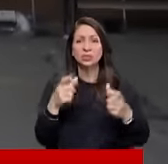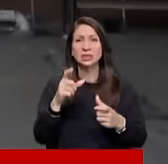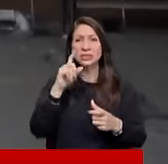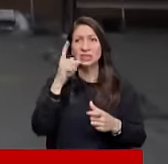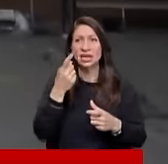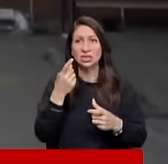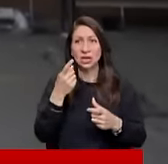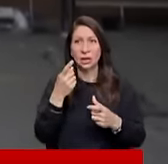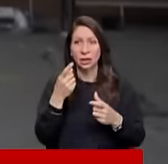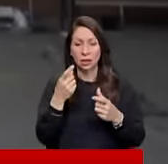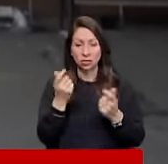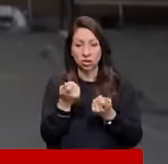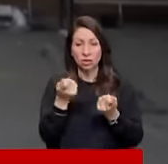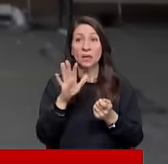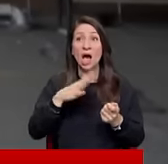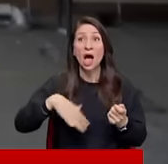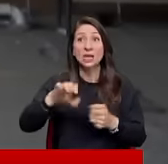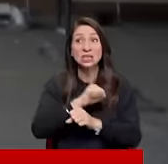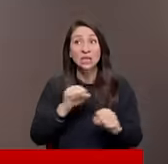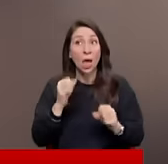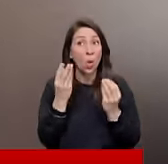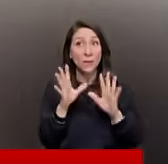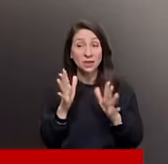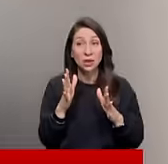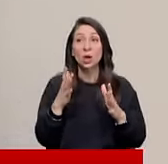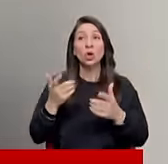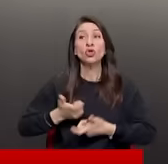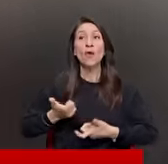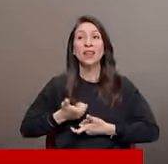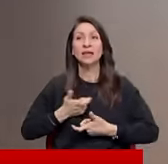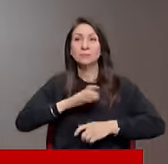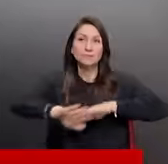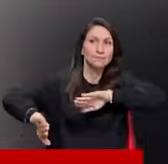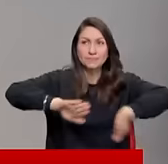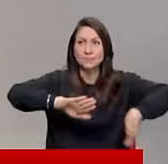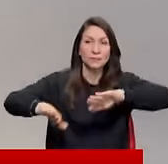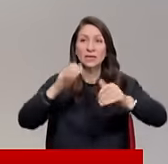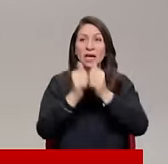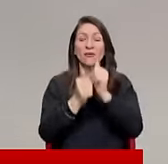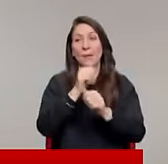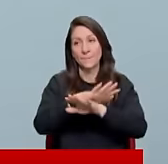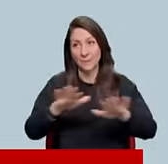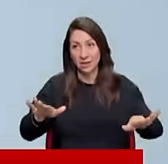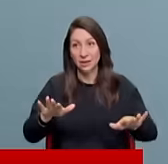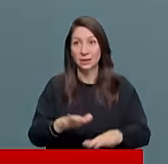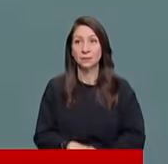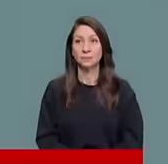sadece sağlık çalışanlarımız değil, bütün herkes zarar görebilirdi. Güvenlik görevlilerinin araya girmesiyle kavga sona erdi.